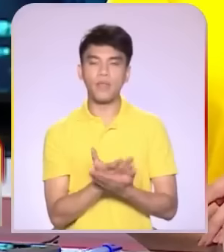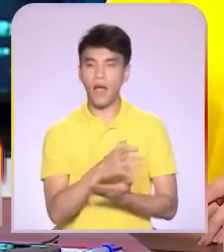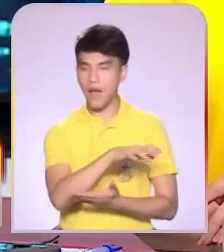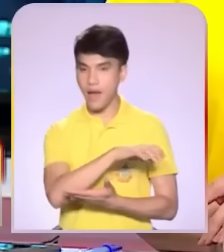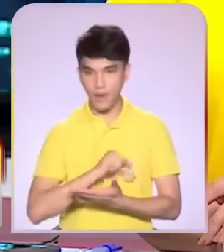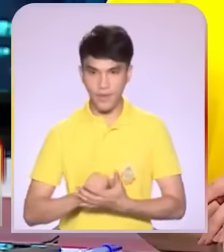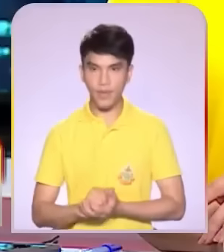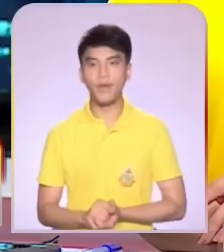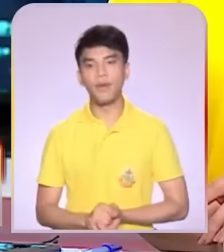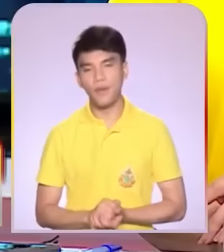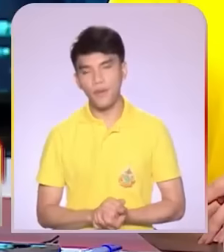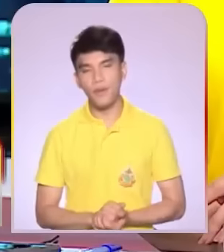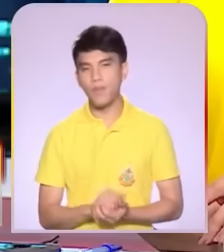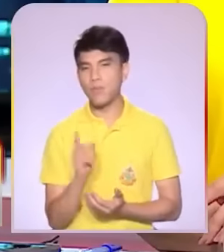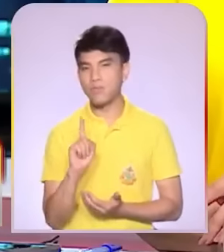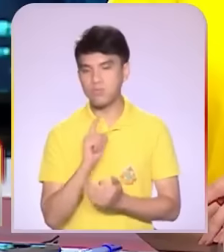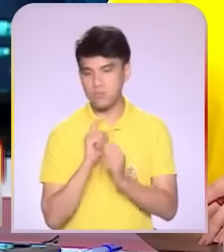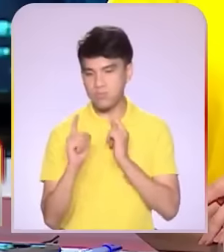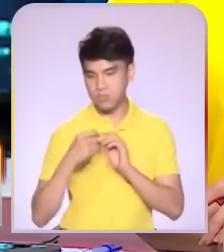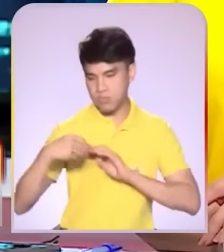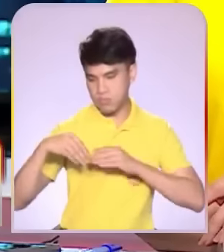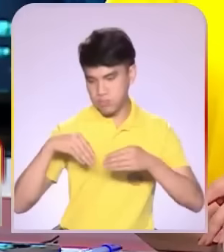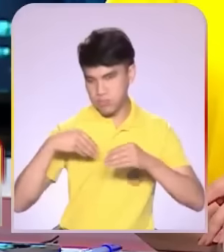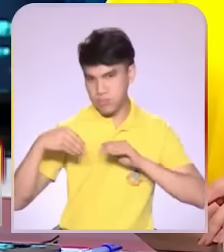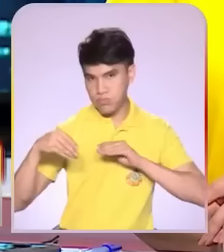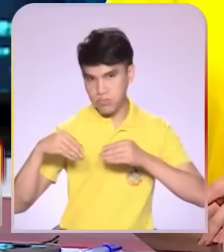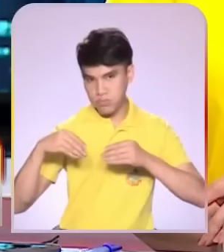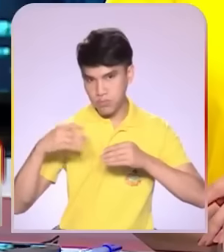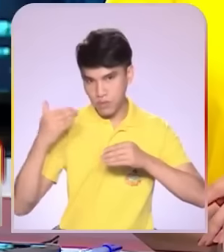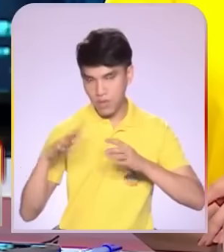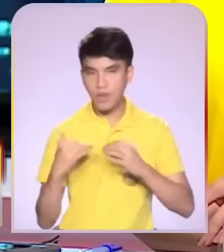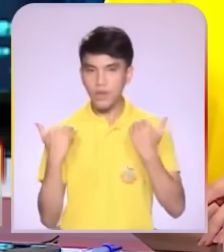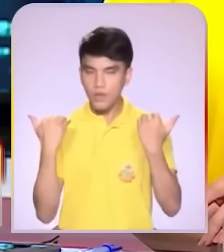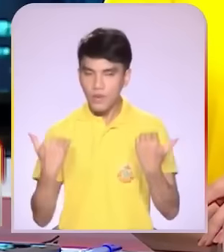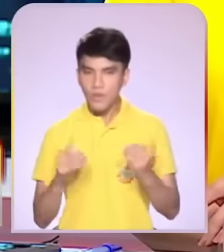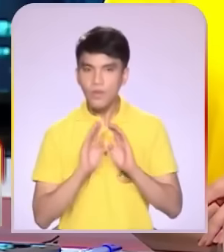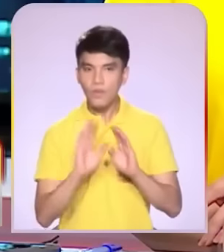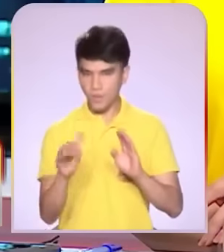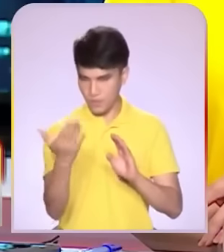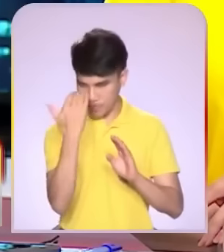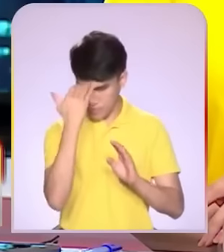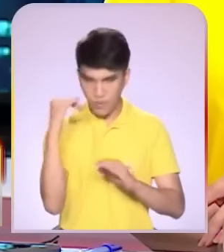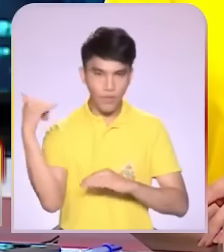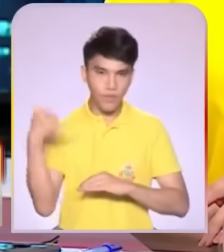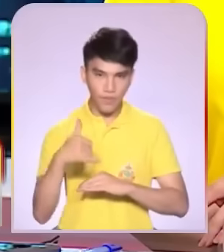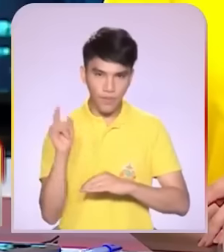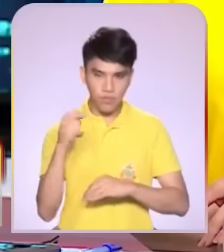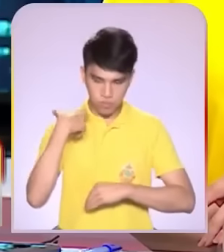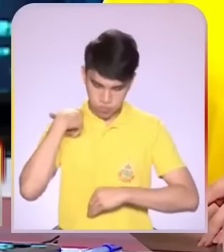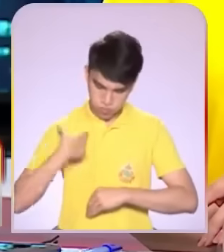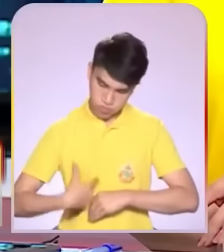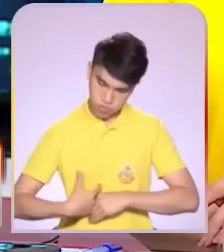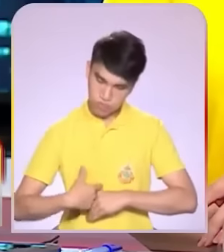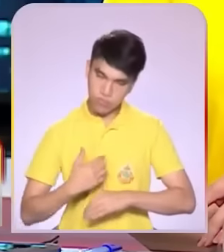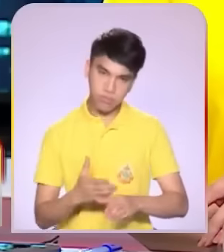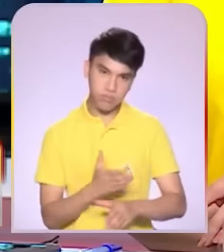ไปไปแอบเจรจาไกล่เกลี่ยนี่นอกรอบนะแต่ไหนๆท่านก็บอกแล้วผมฝากนิดนึงเพราะเป็นเคสที่มาออกถกไม่เถียงแล้วเป็นทนายความที่เ